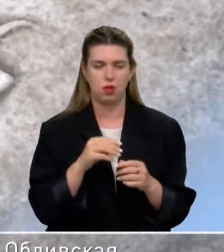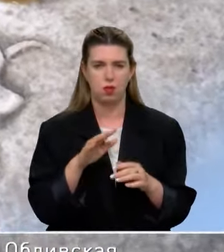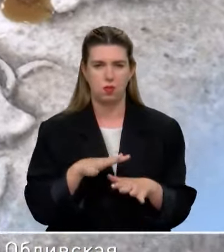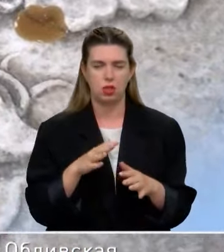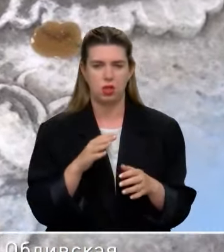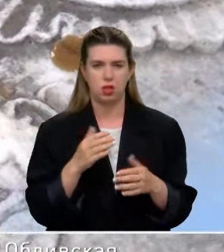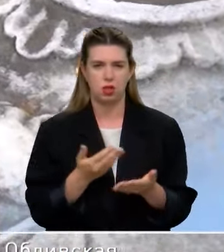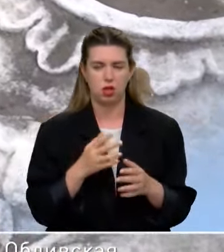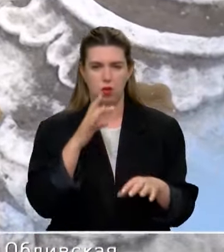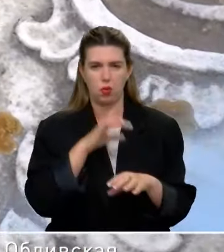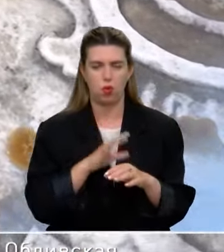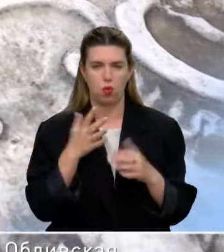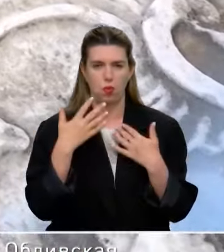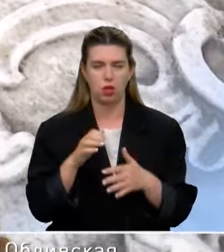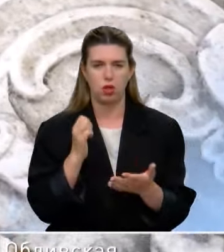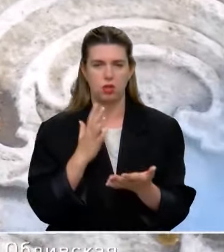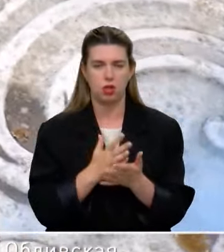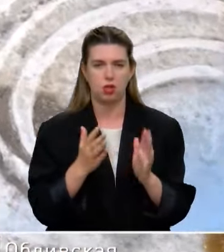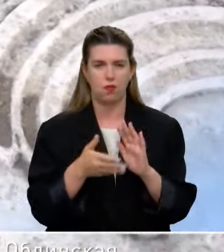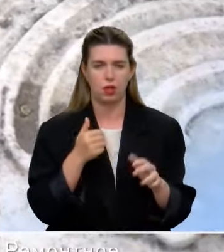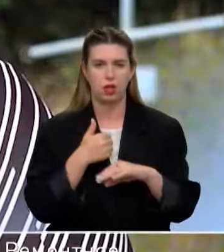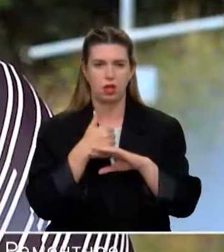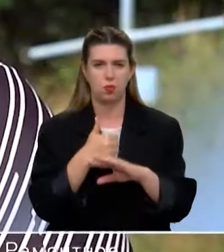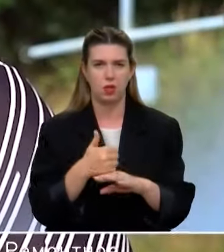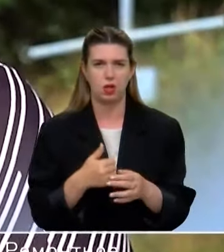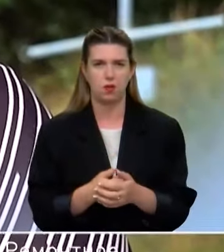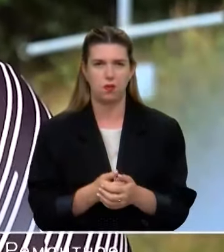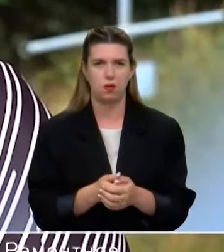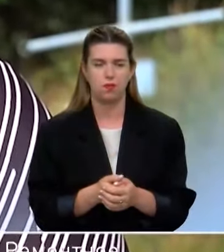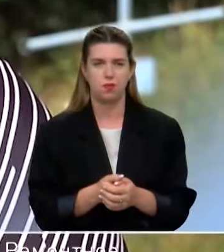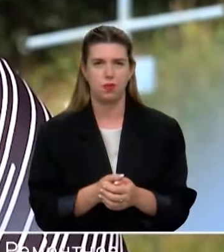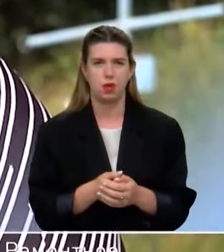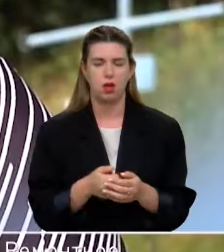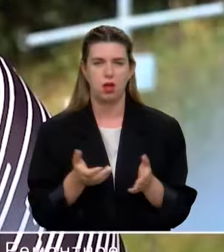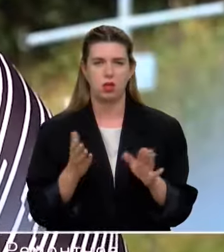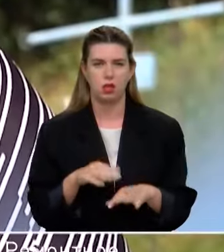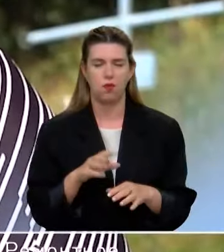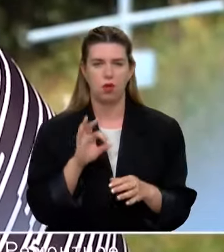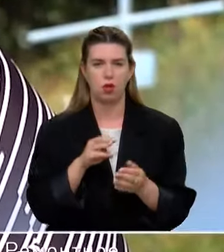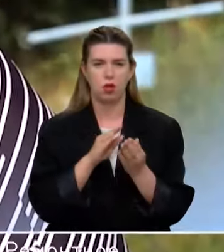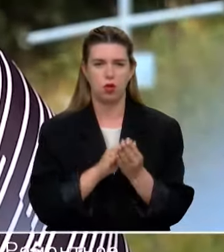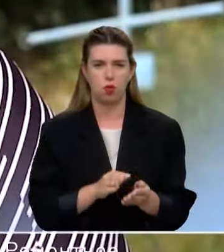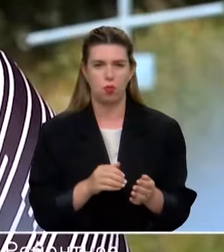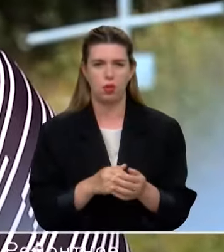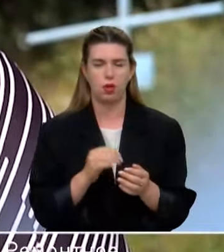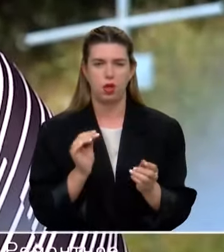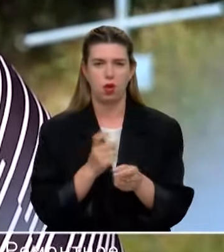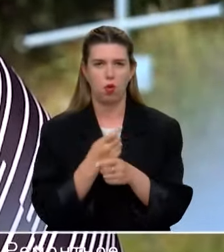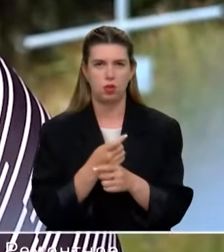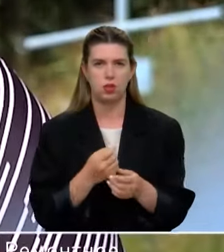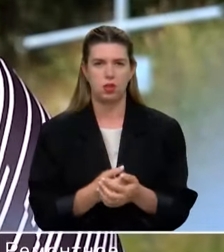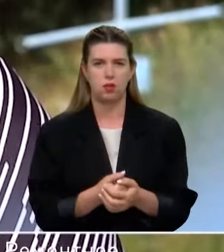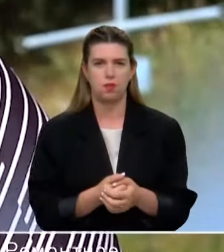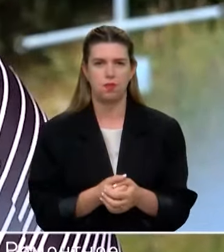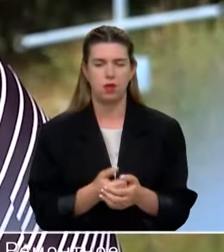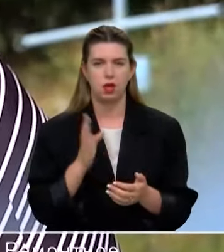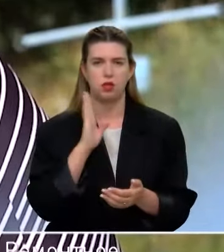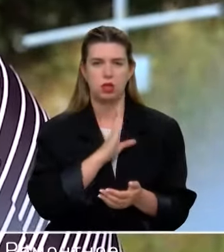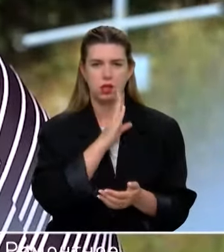жители обнаружили у моря сразу же вызвали экспертов труха оставшаяся от гроба и кости